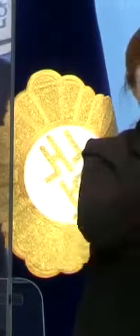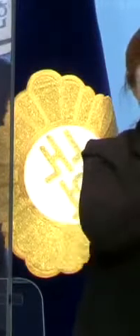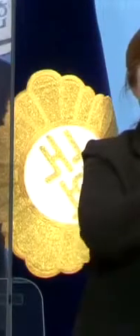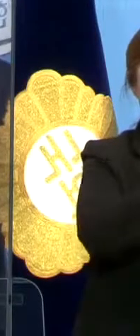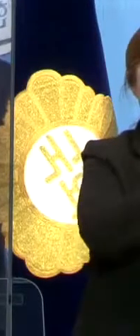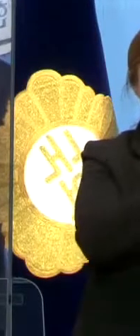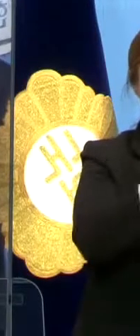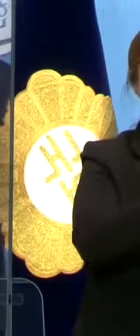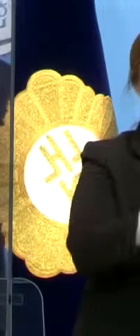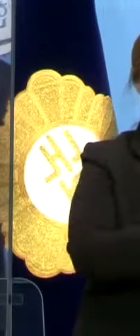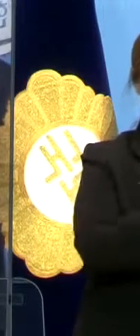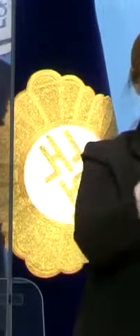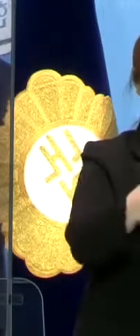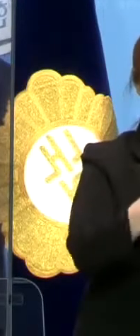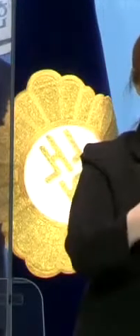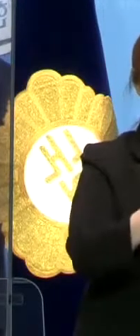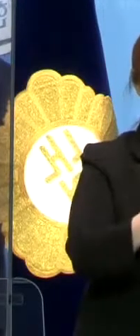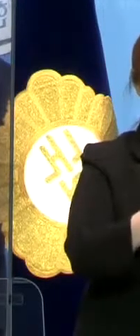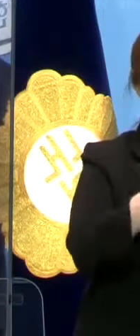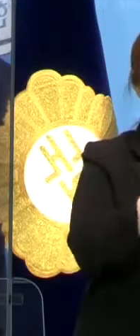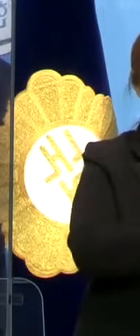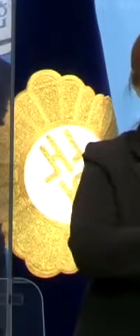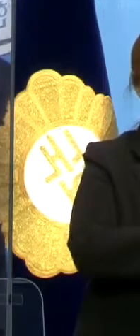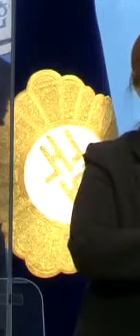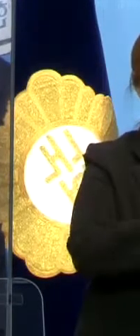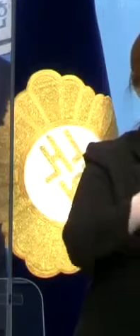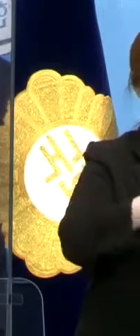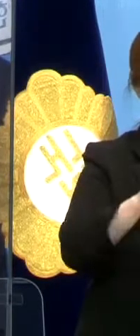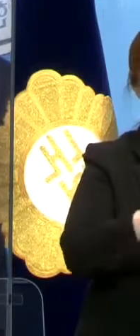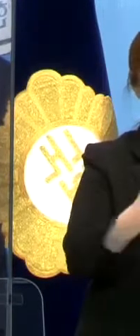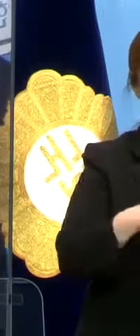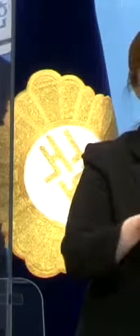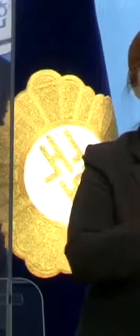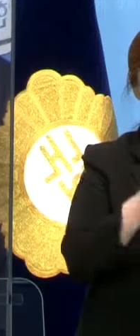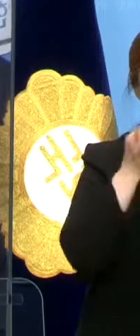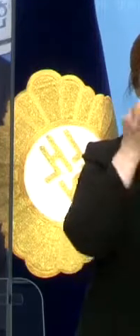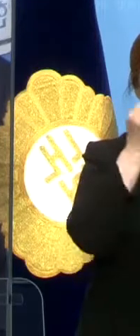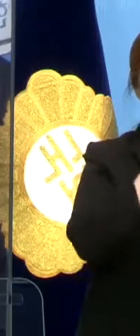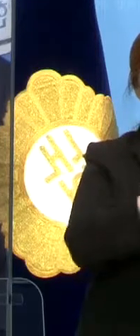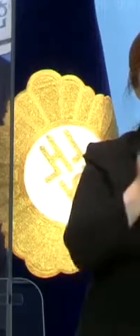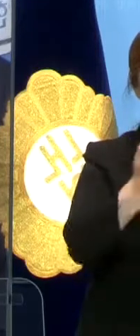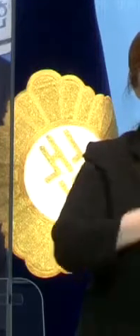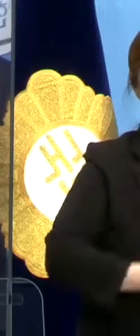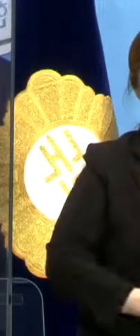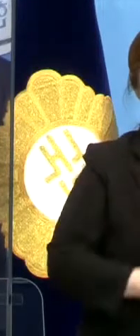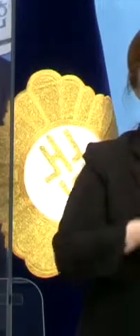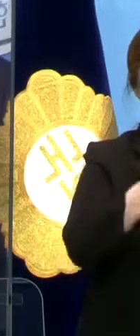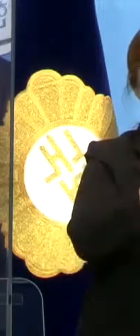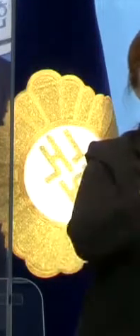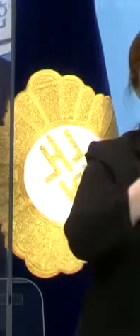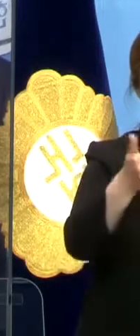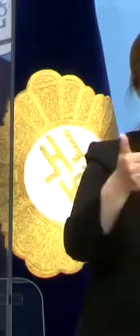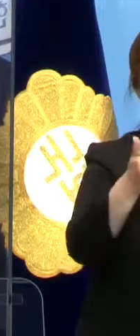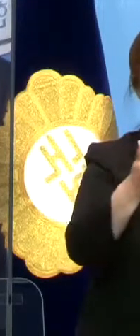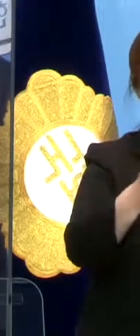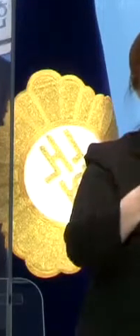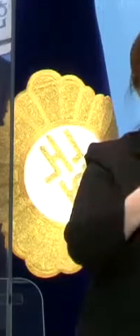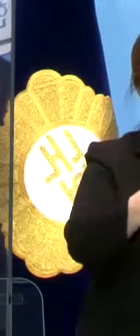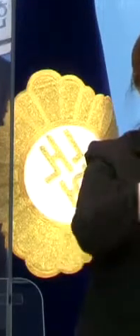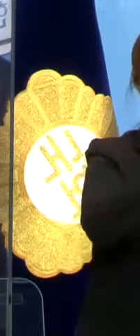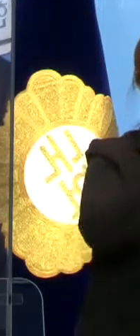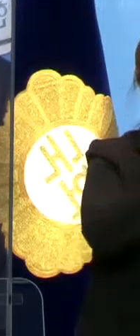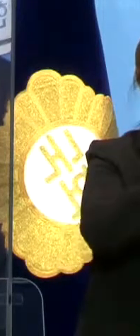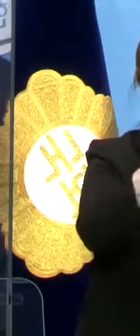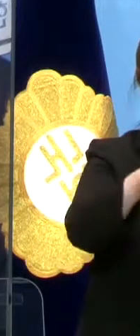빠져나가지 못하도록 관련 부채와 부처와 서희가 협의해 나가겠습니다 오늘 고장도 찡 님 부모님들께서